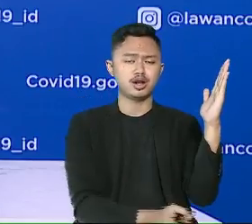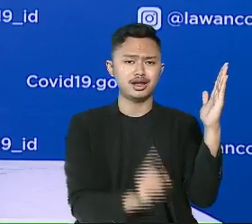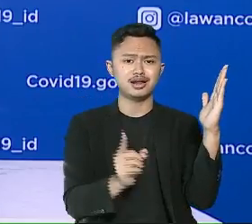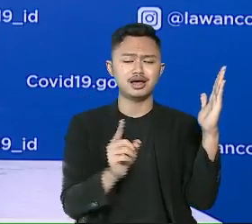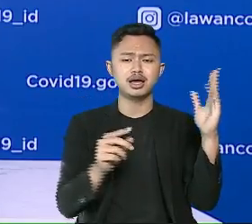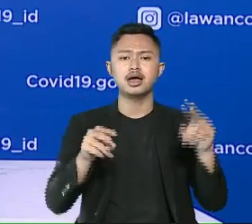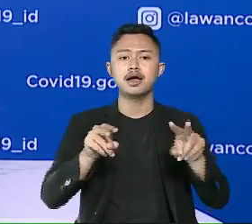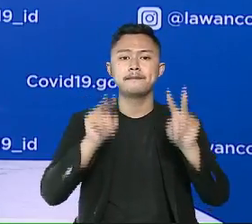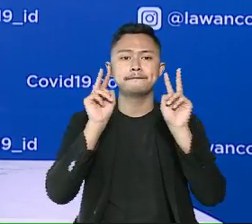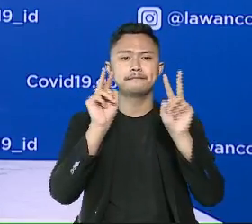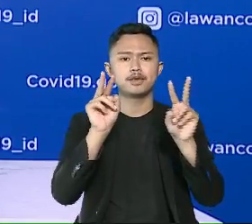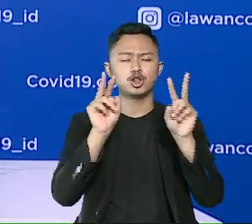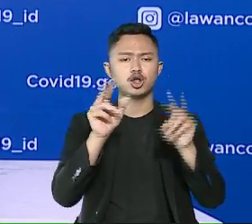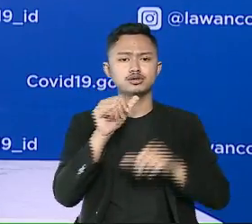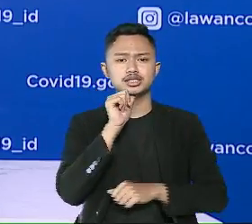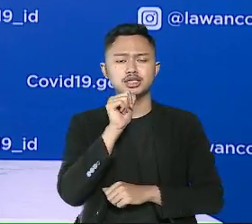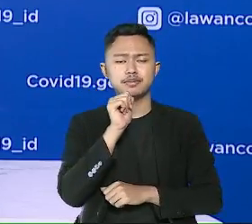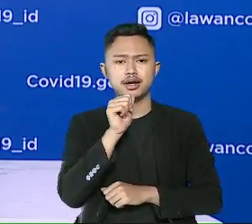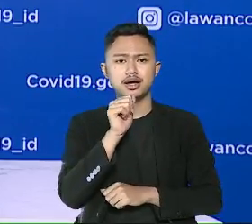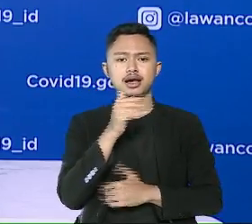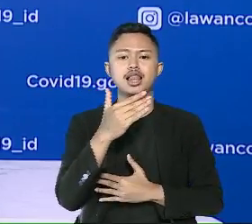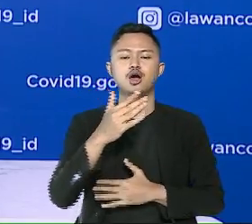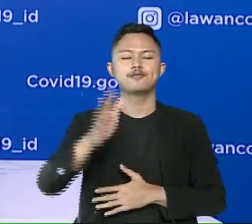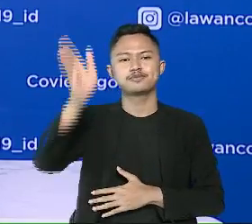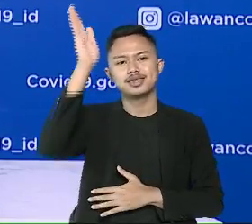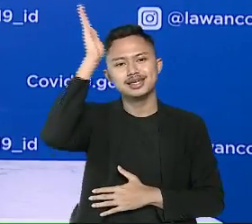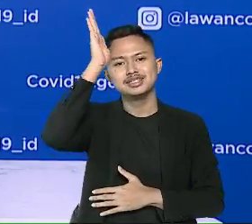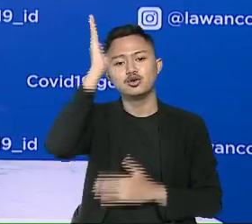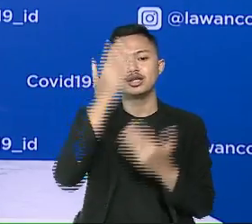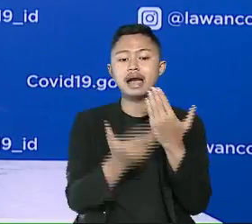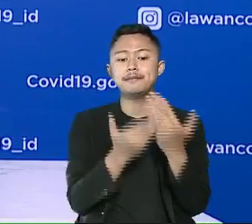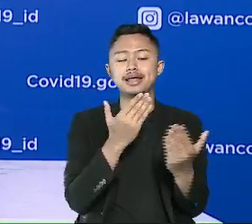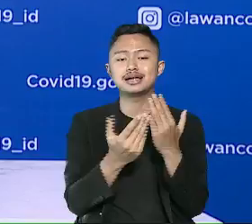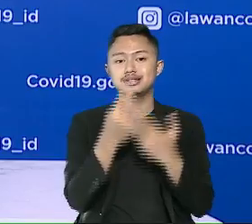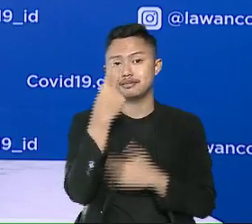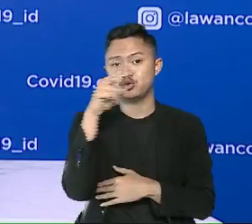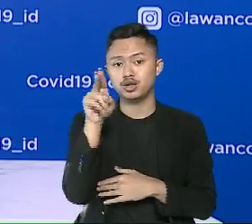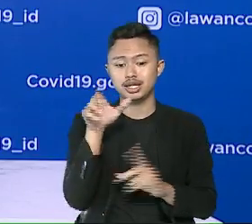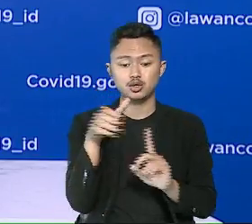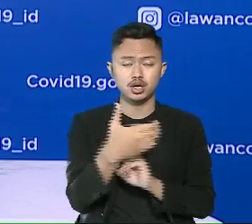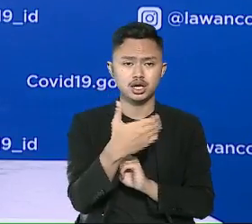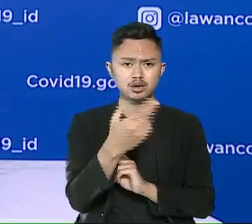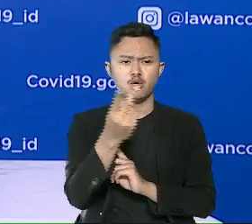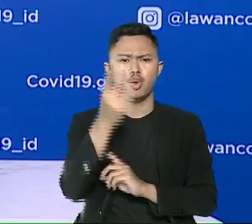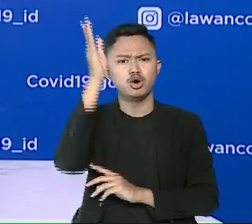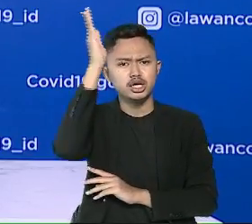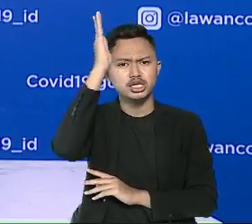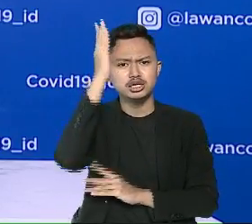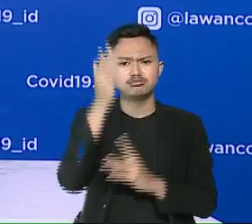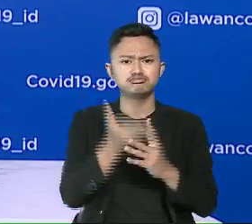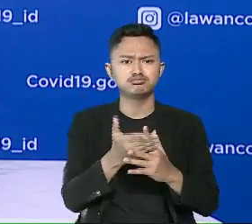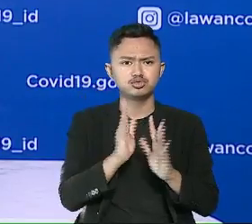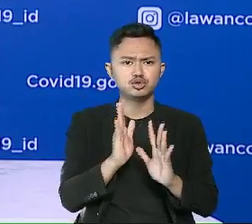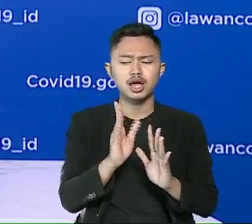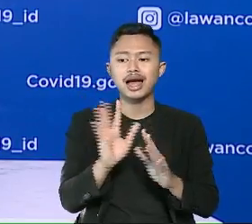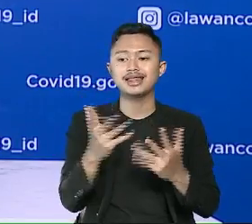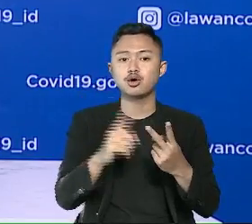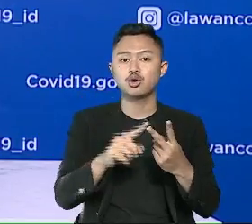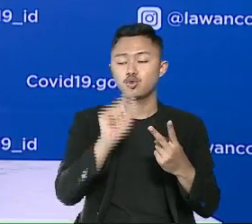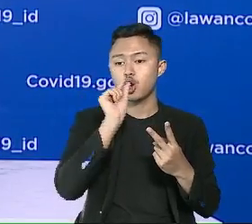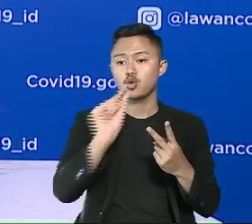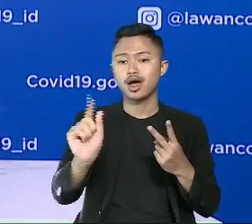hanya penonton dengan kategori hijau dalam aplikasi Peduli Lindungi dan yang mendapatkan undangan yang boleh